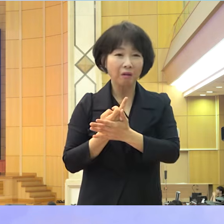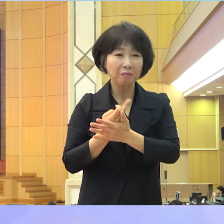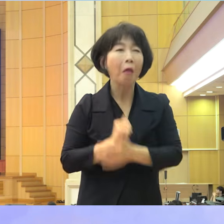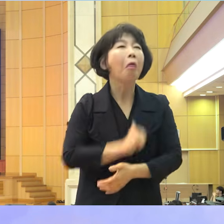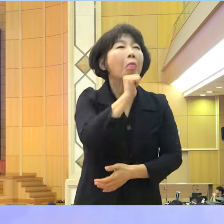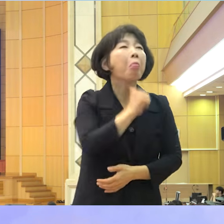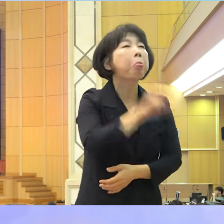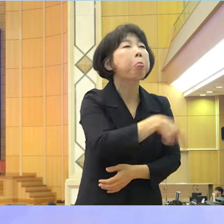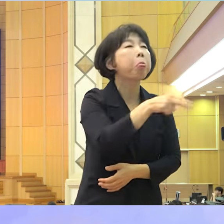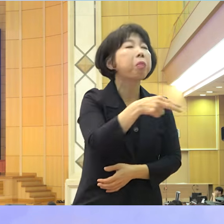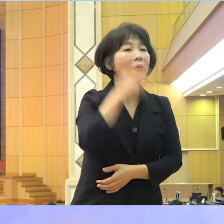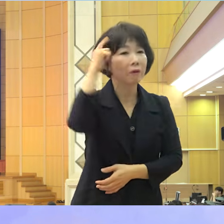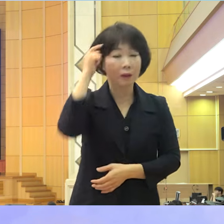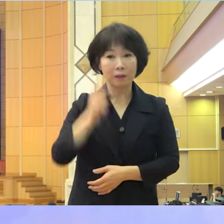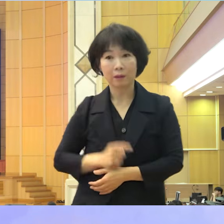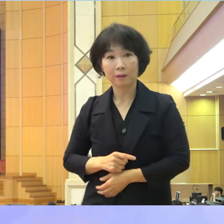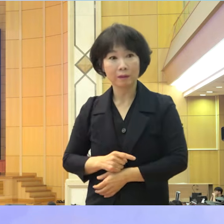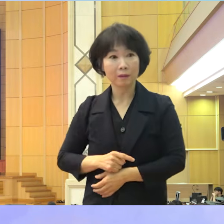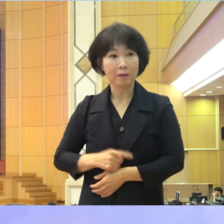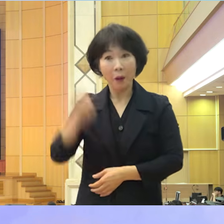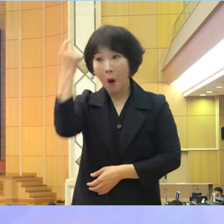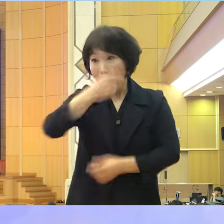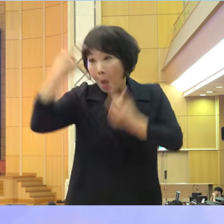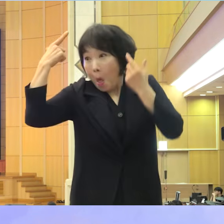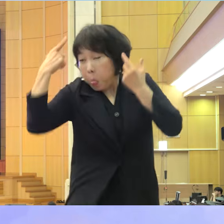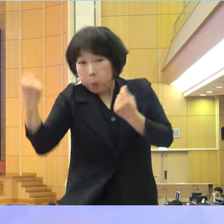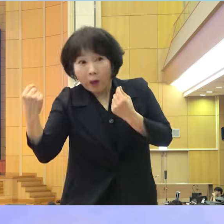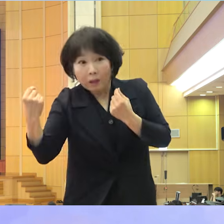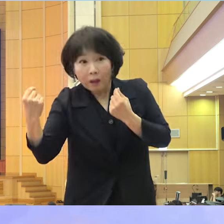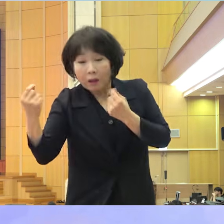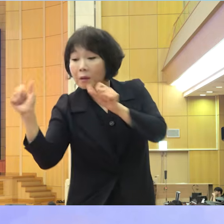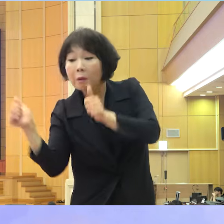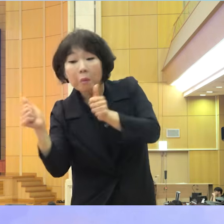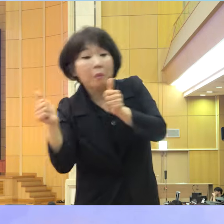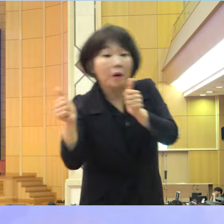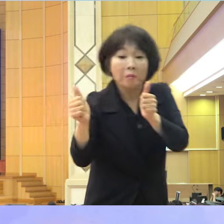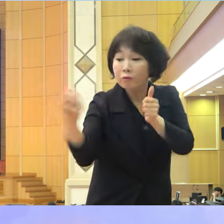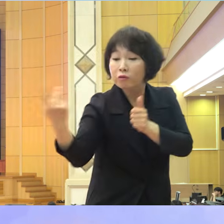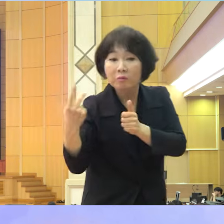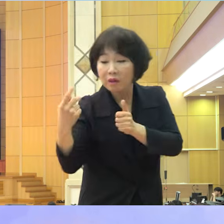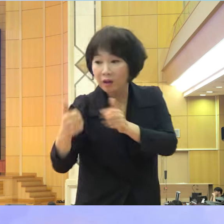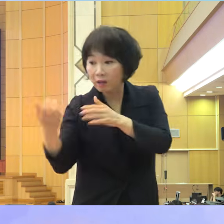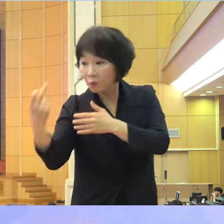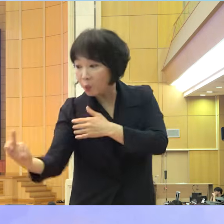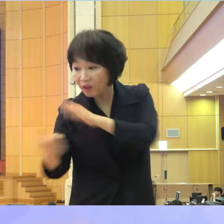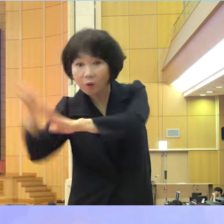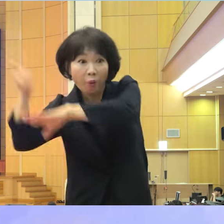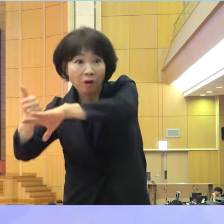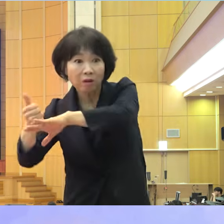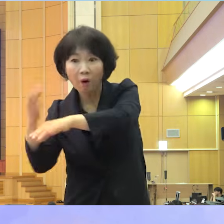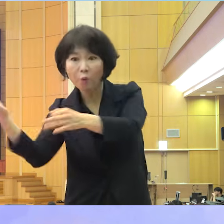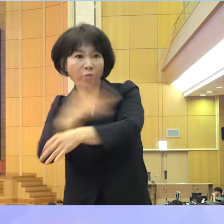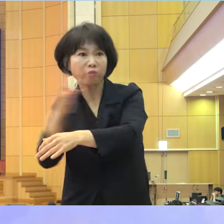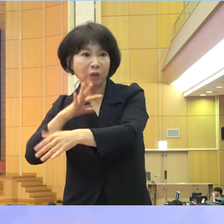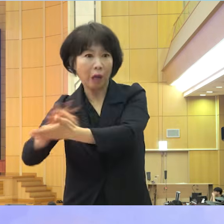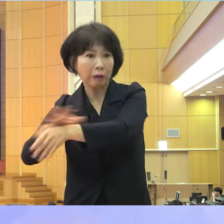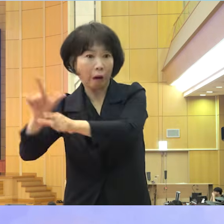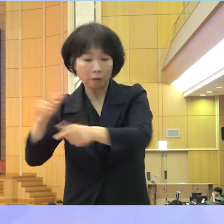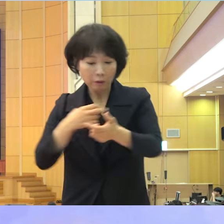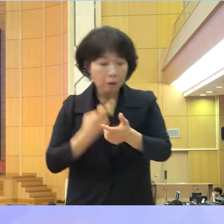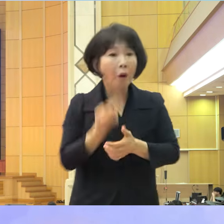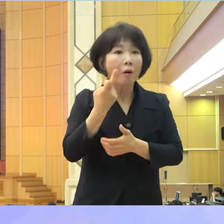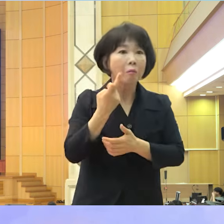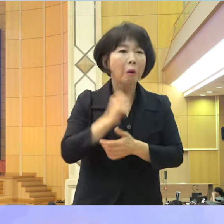노숙자야. 쌍둥이 어떻게 그걸 찾아냈나 몰라. 그러니까 이건 어떻게 된 거냐? 관상이